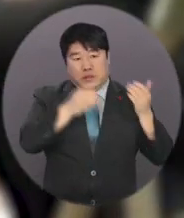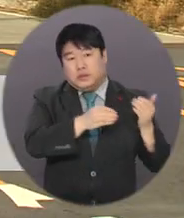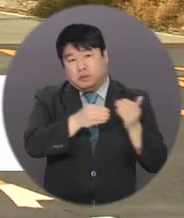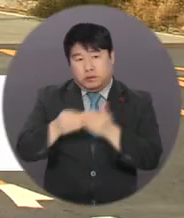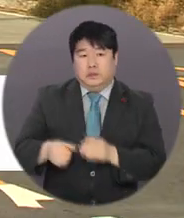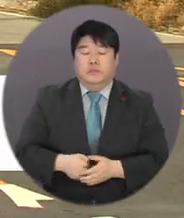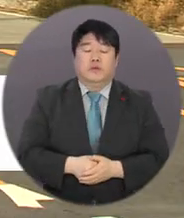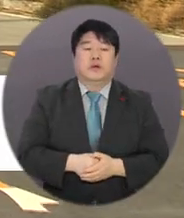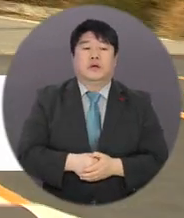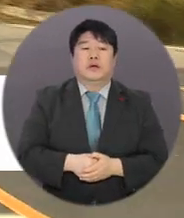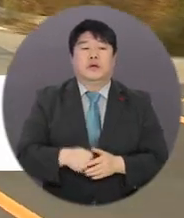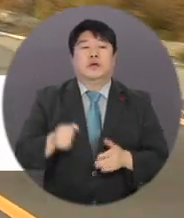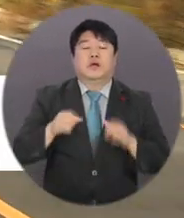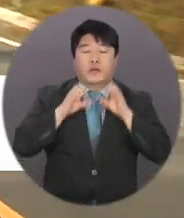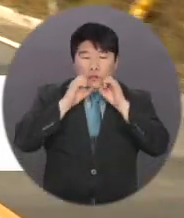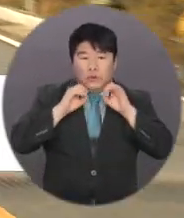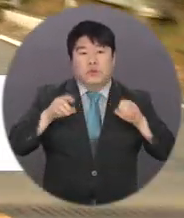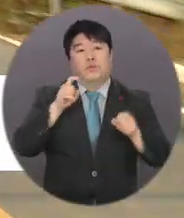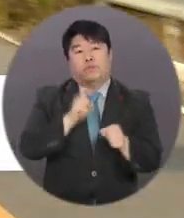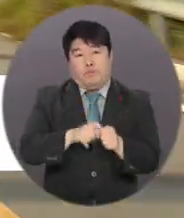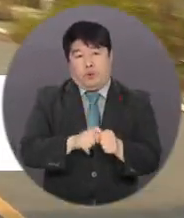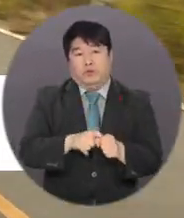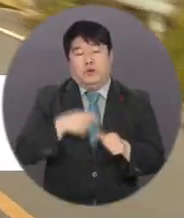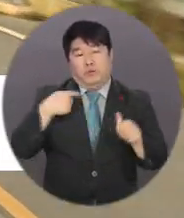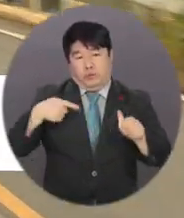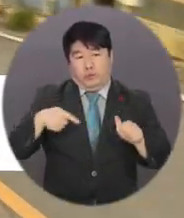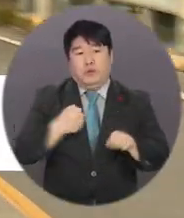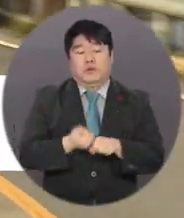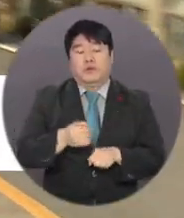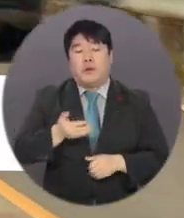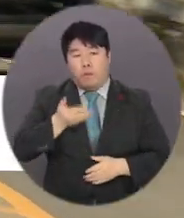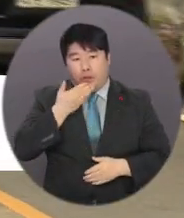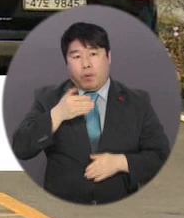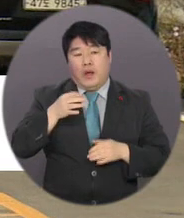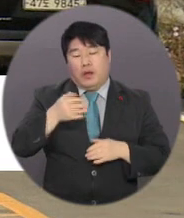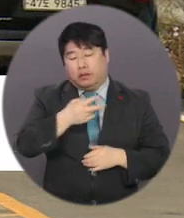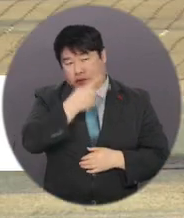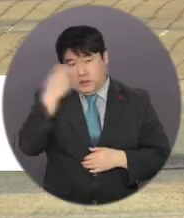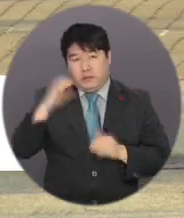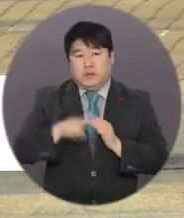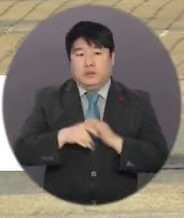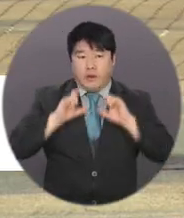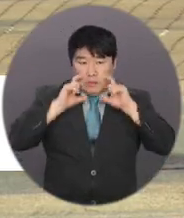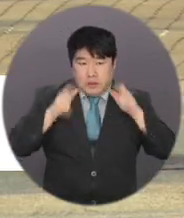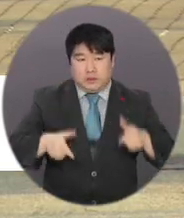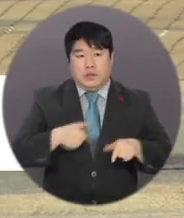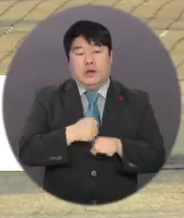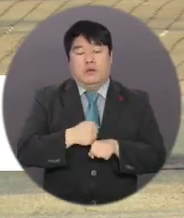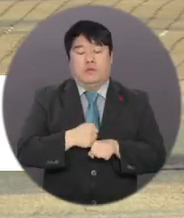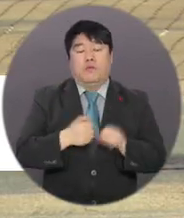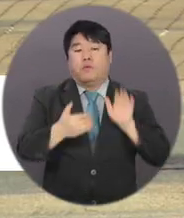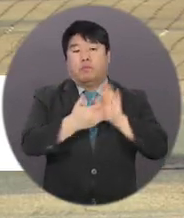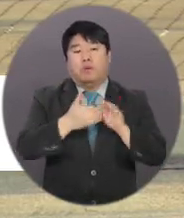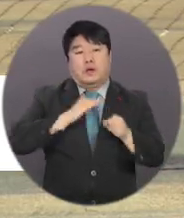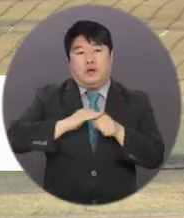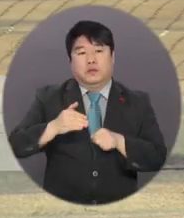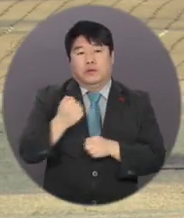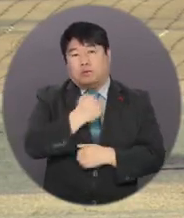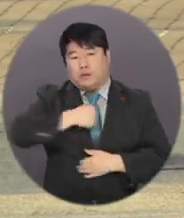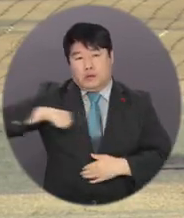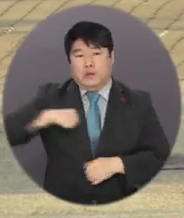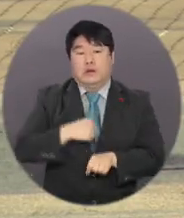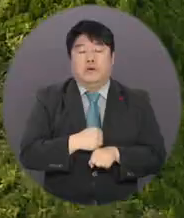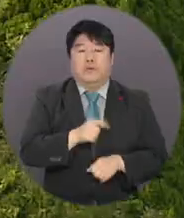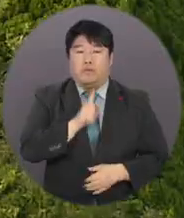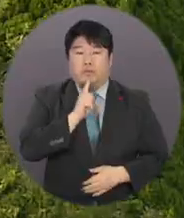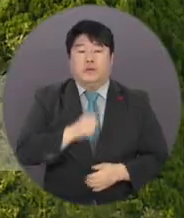진행했습니다. 전도 목적의 교육을 진행한 건데 식사와 잠을 잘 때 마스크를 벗는 등 방역수칙을 위반한 것으로